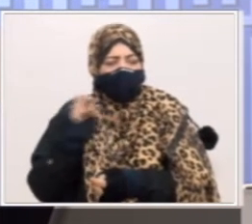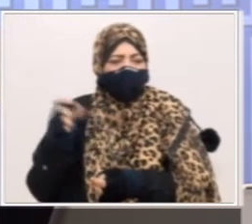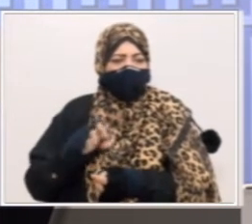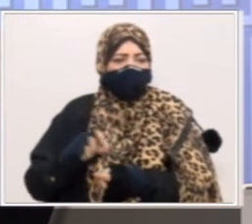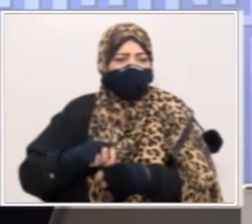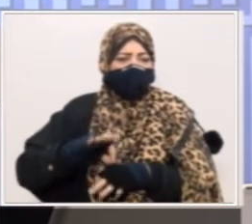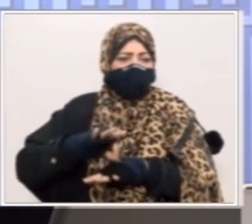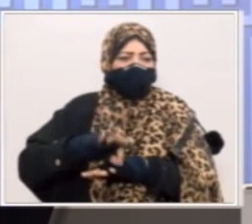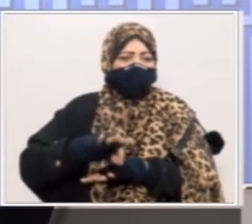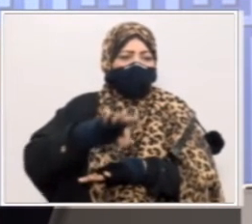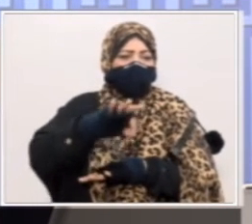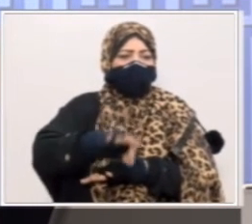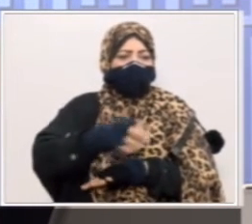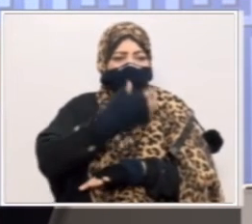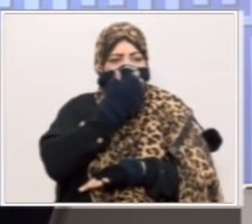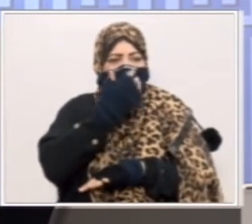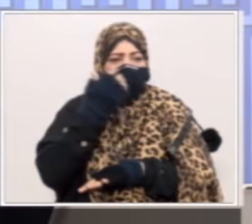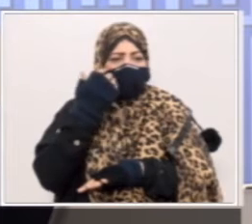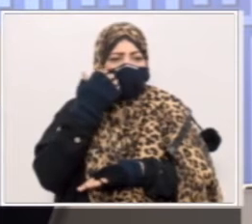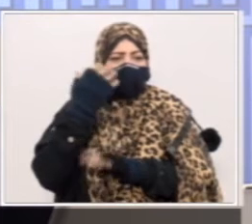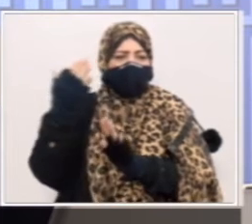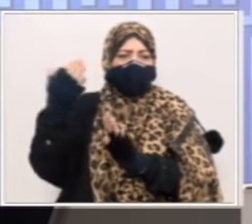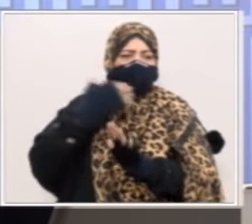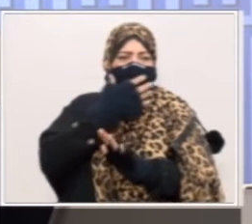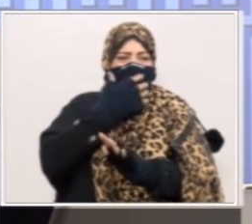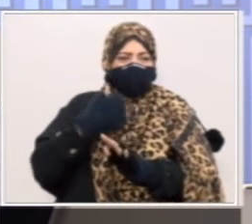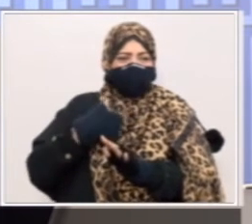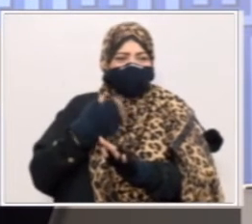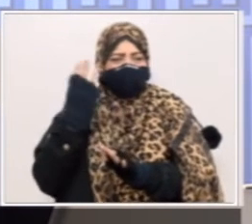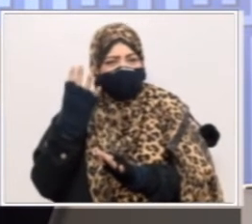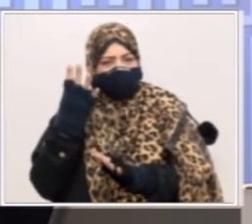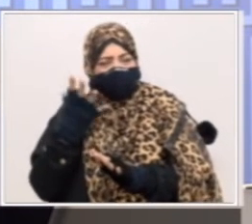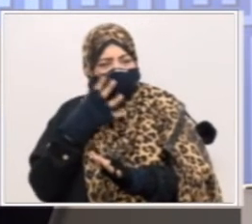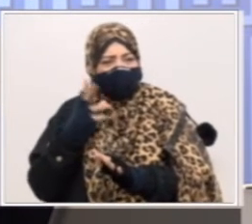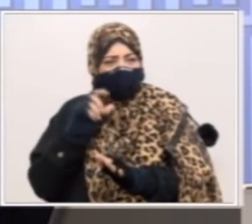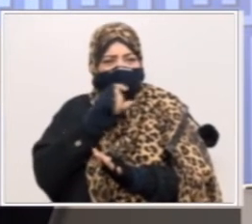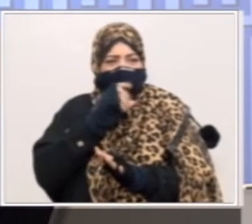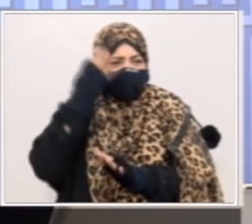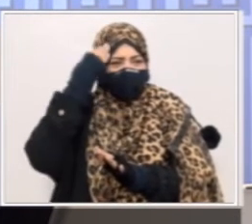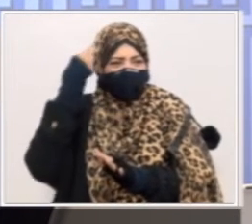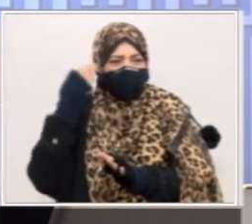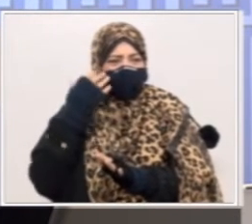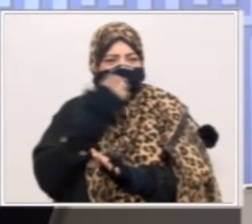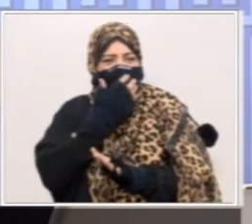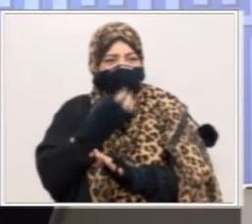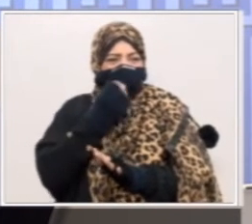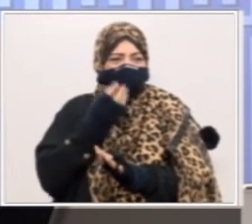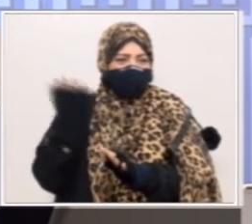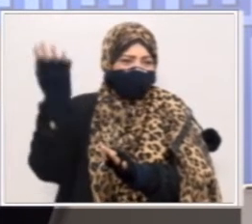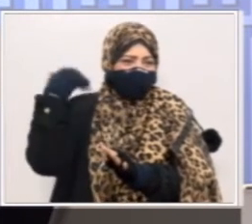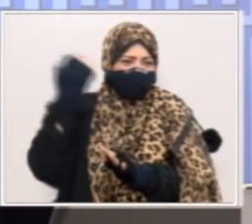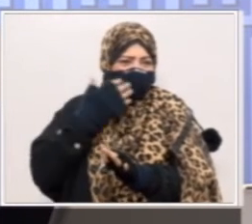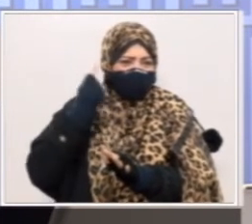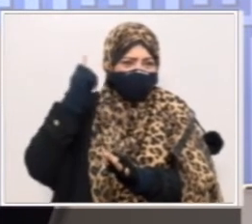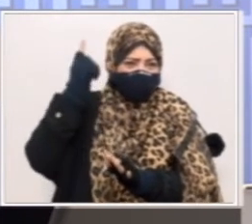دخل عليه رمضان، من كان عليه صوم من رمضان الماضي والآن لا